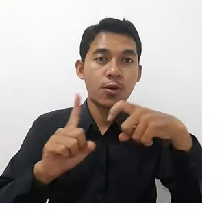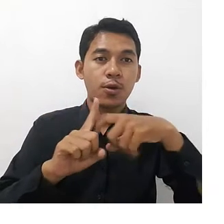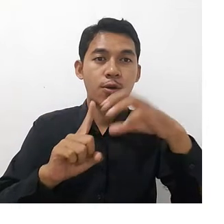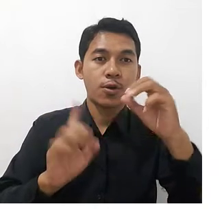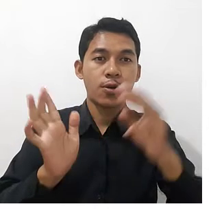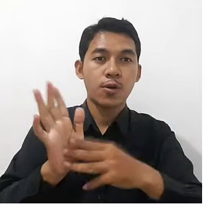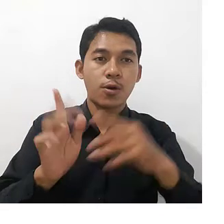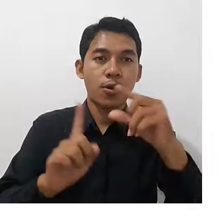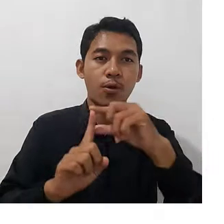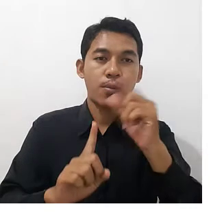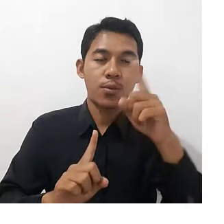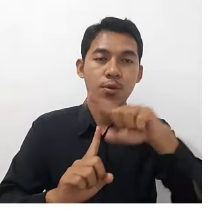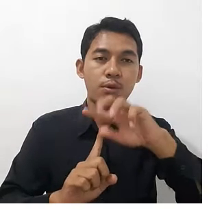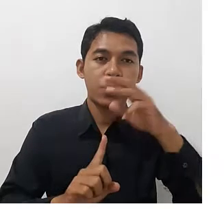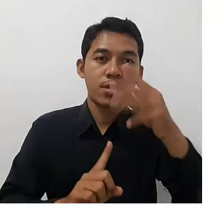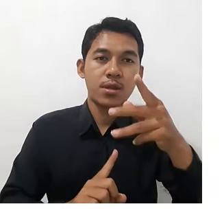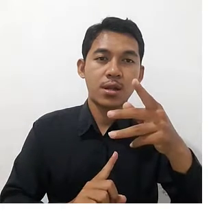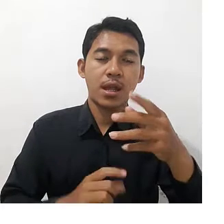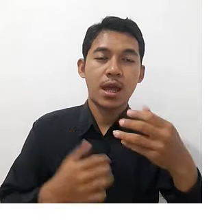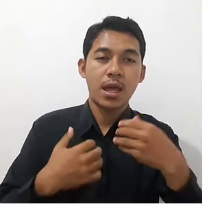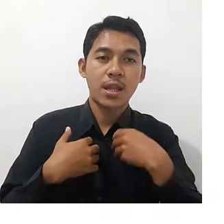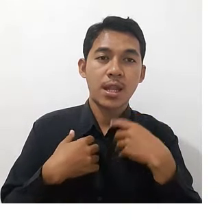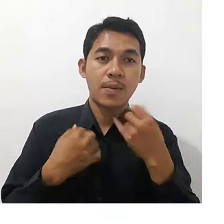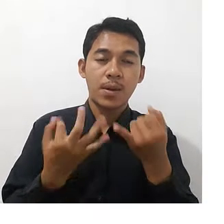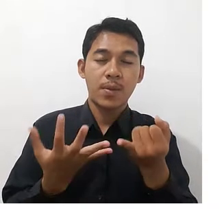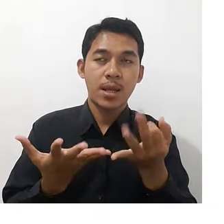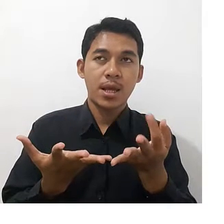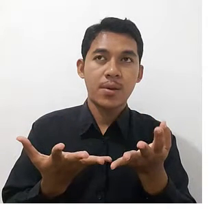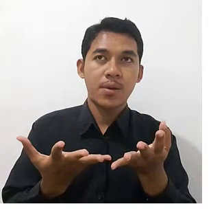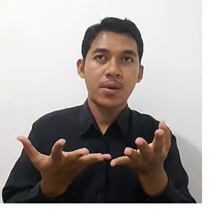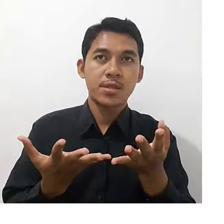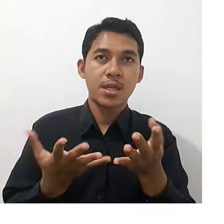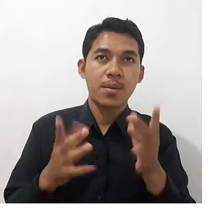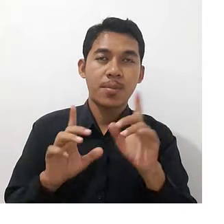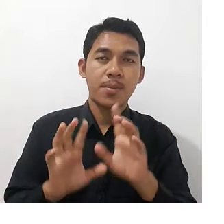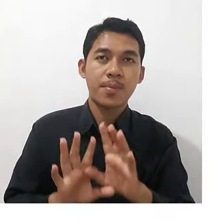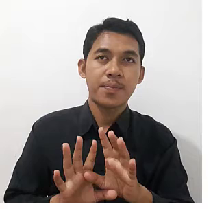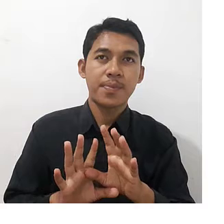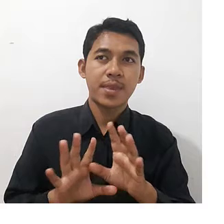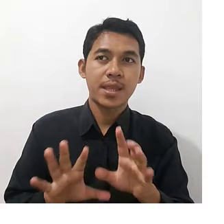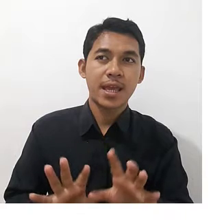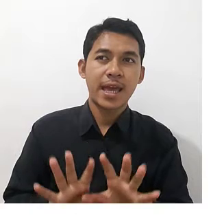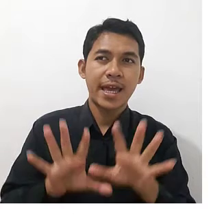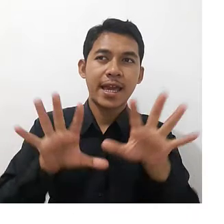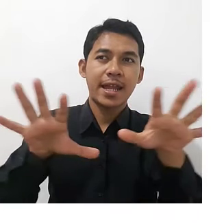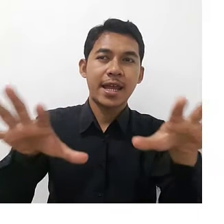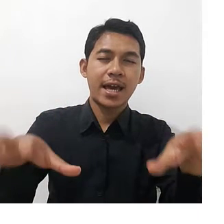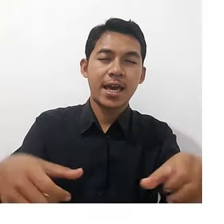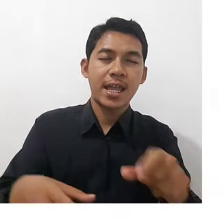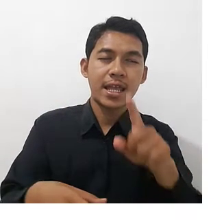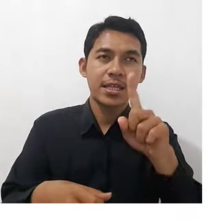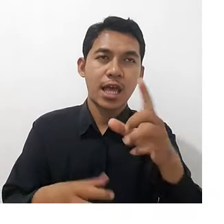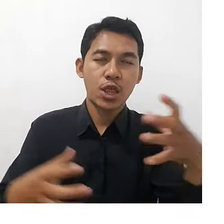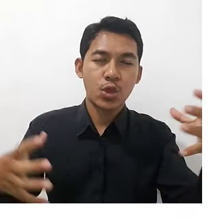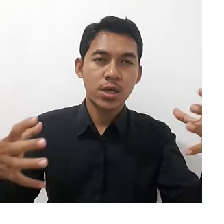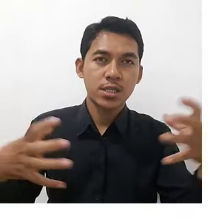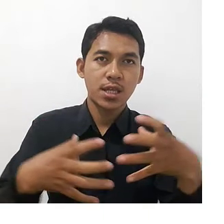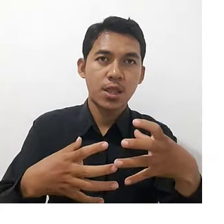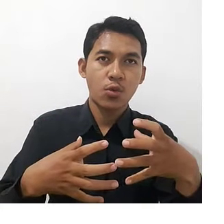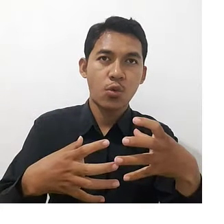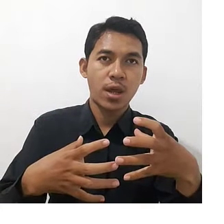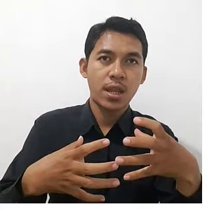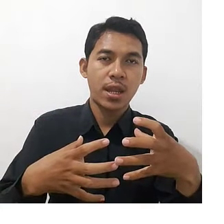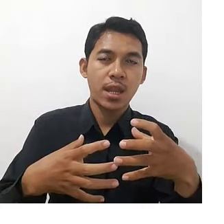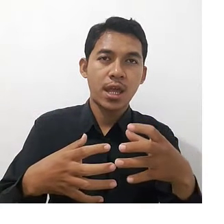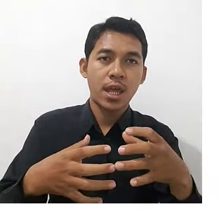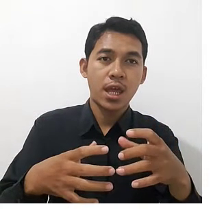kan nggak berdiri sendiri ya, dia punya banyak beragam macam rangkaian di dalamnya supaya dia bisa menjadi satu kesatuan padu yang bisa digunakan